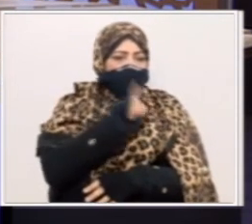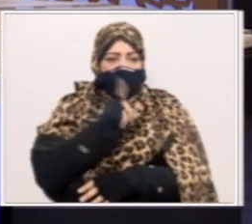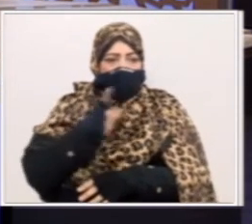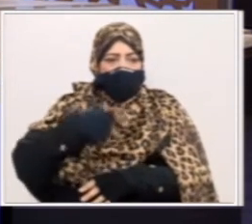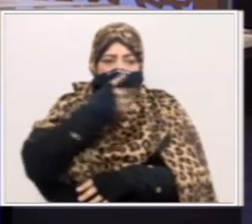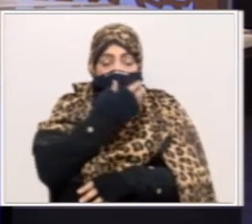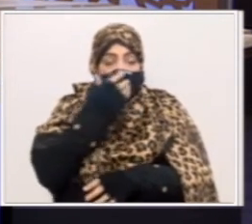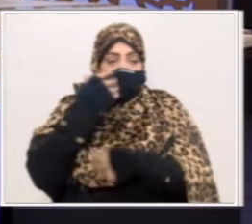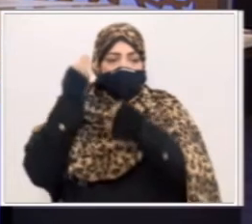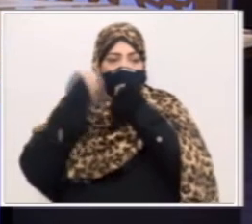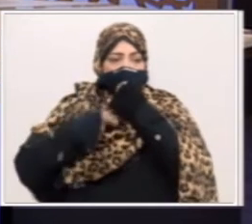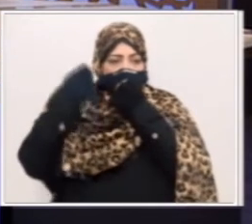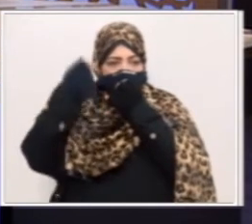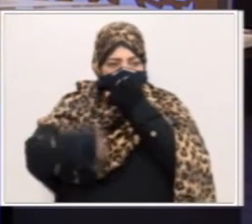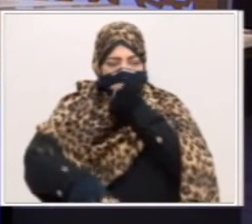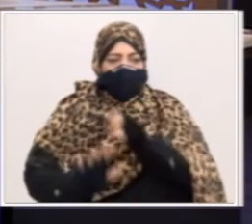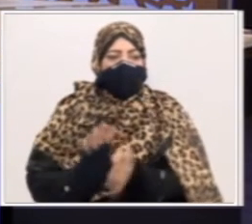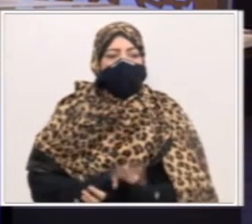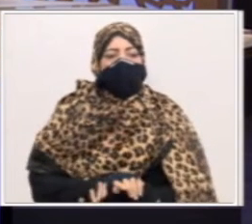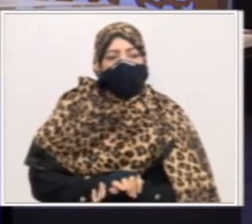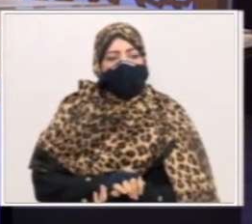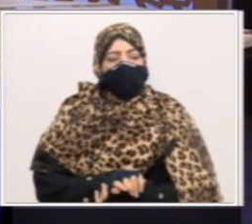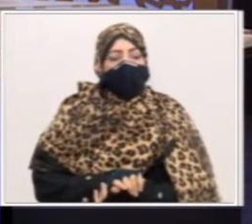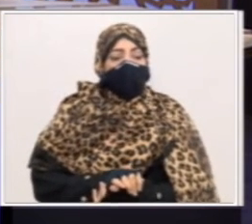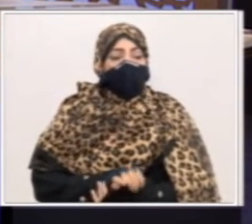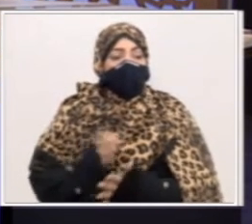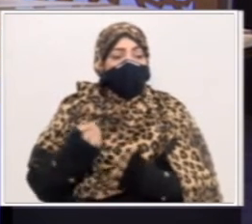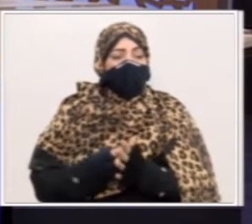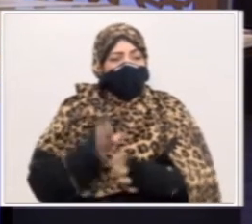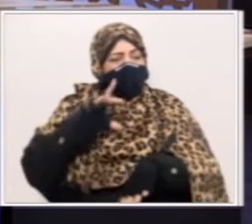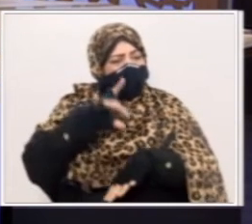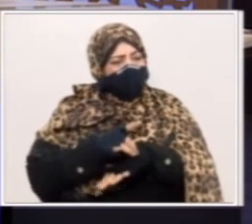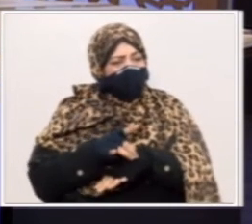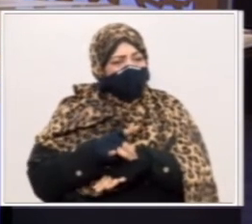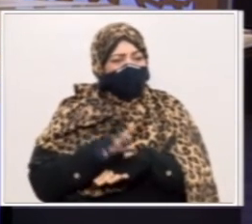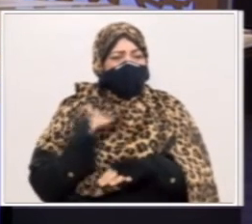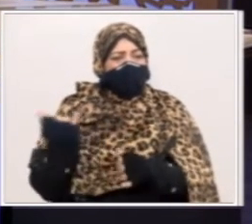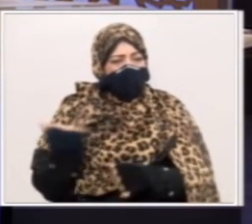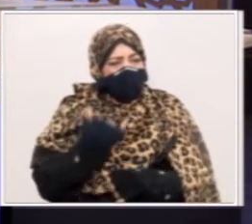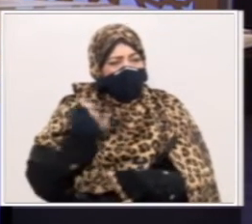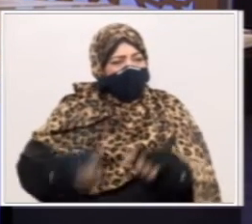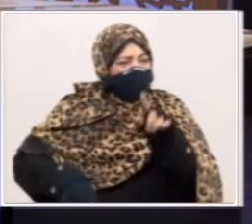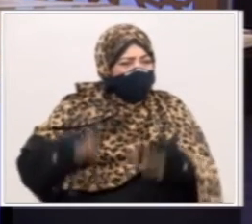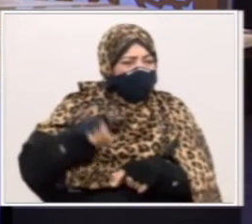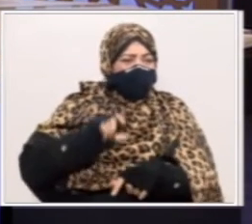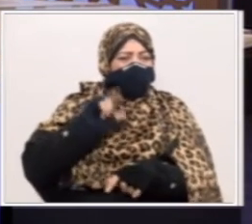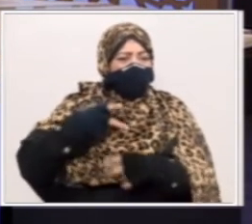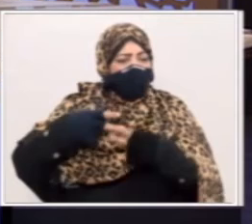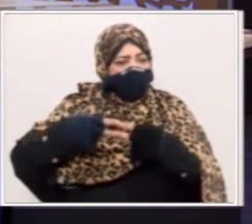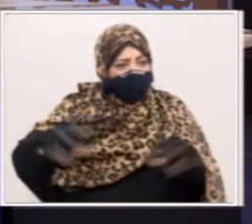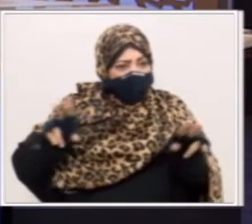مرض ومنعه الدكتور فترة مؤقتة ثم أذن له الدكتور طبيب بالصوم فإنه يقضي هذه